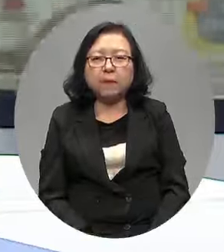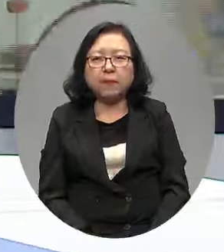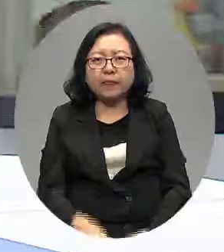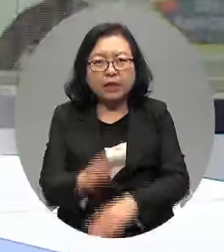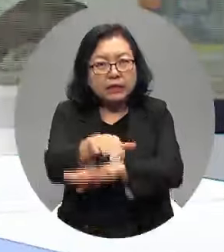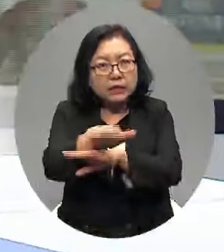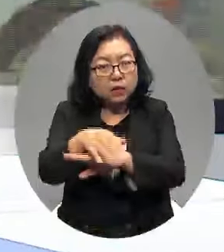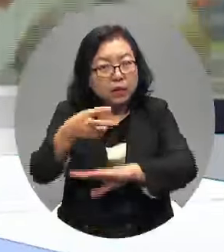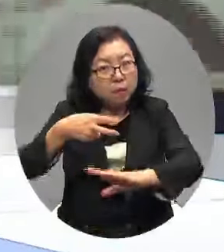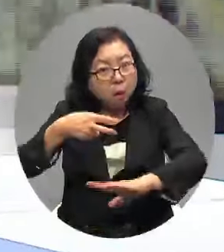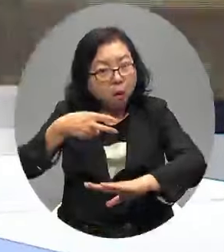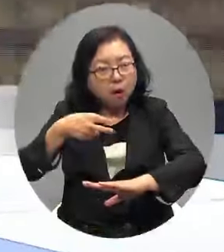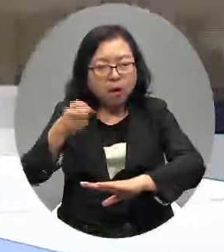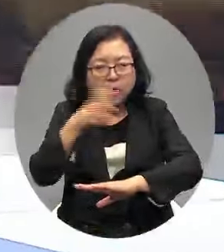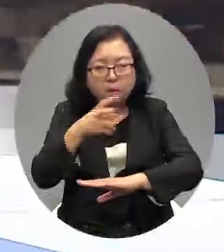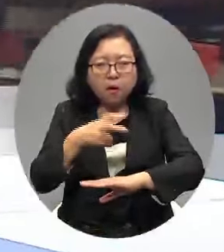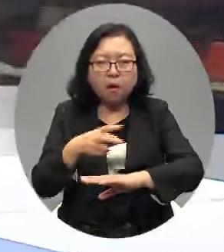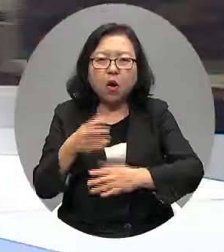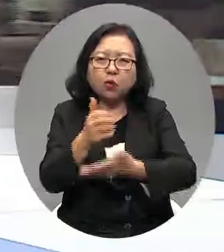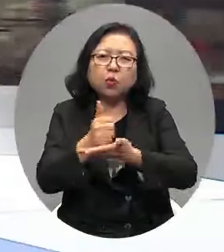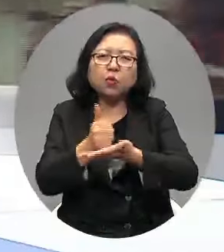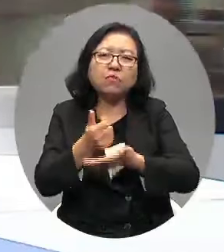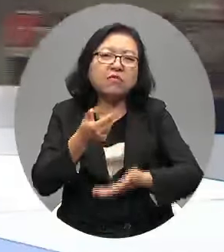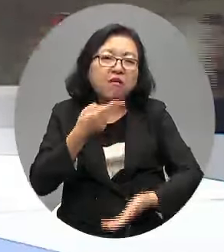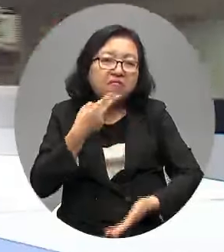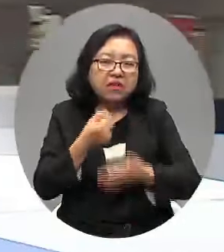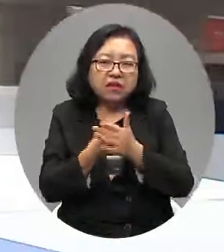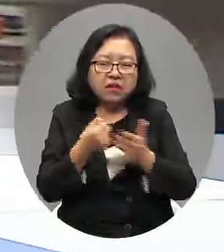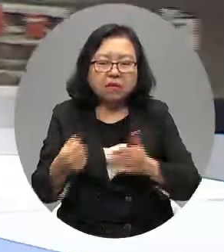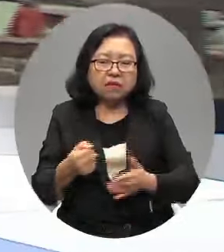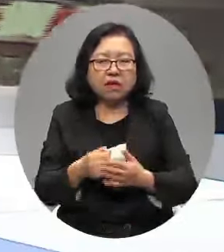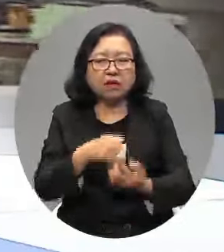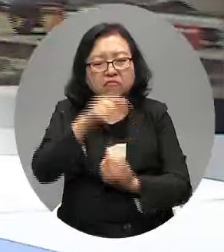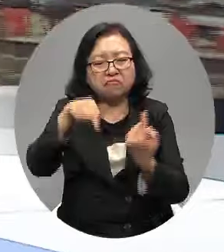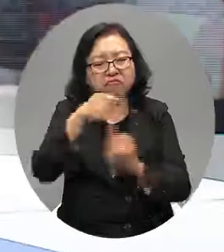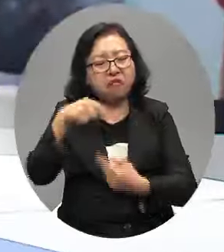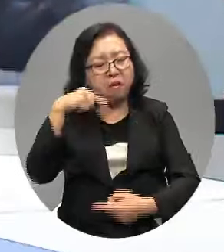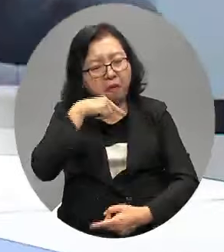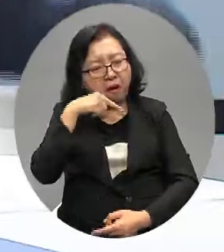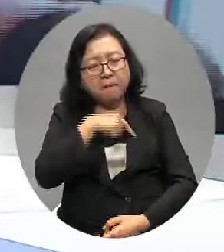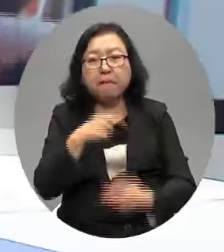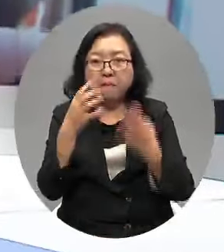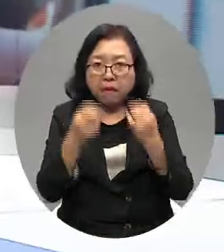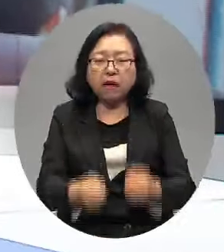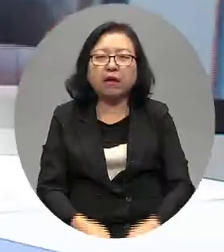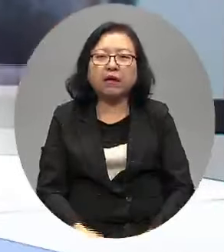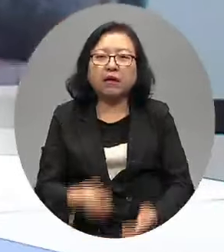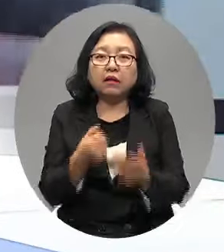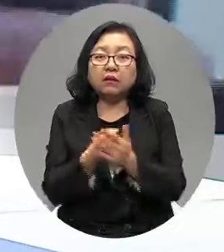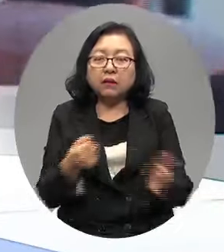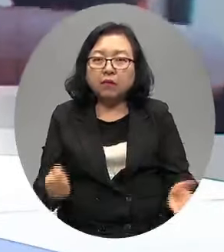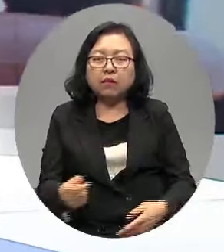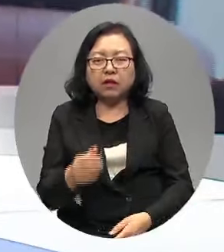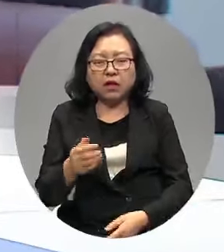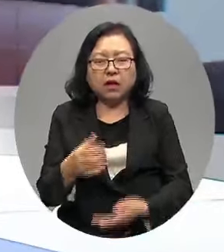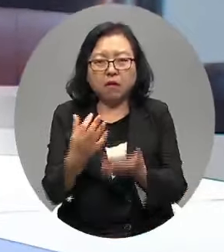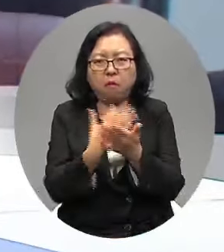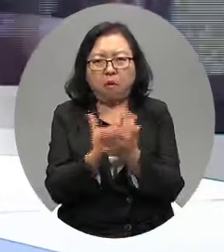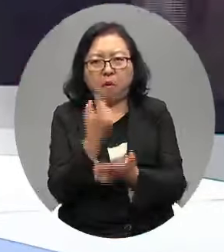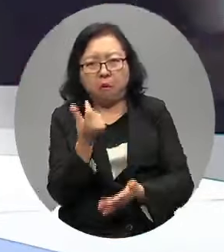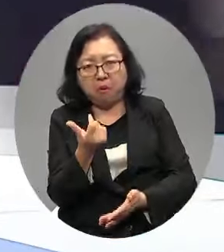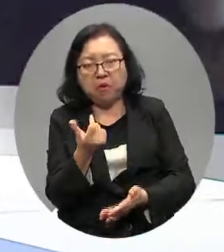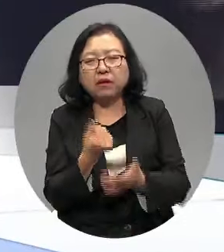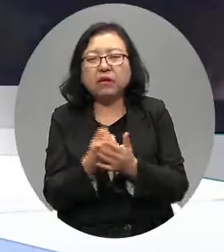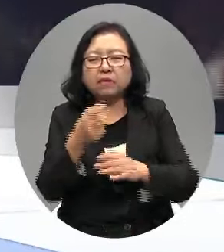농촌 지역 버스는 타는 사람이 거의 없어 적자 운행하는 경우가 적지 않은데요. 그래서 돈이 되지 않는다고 버스